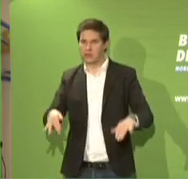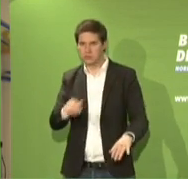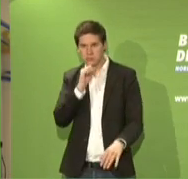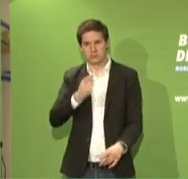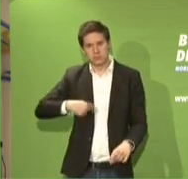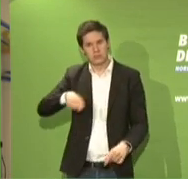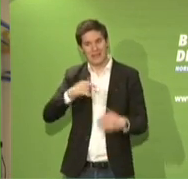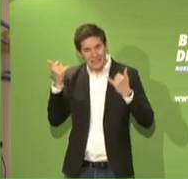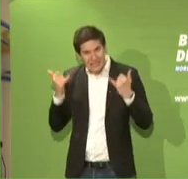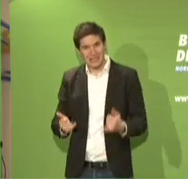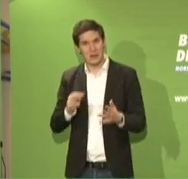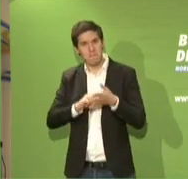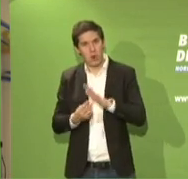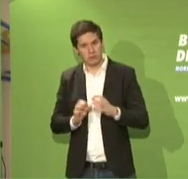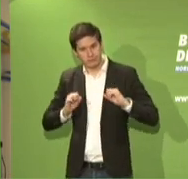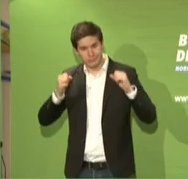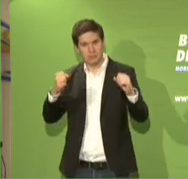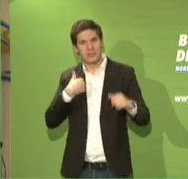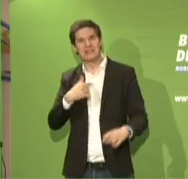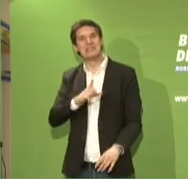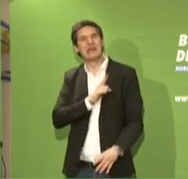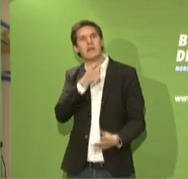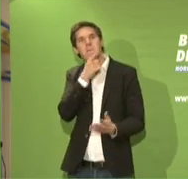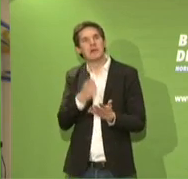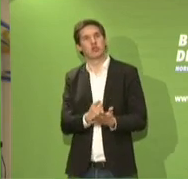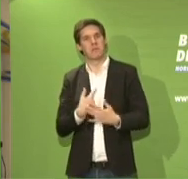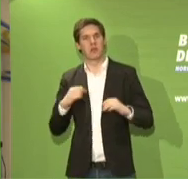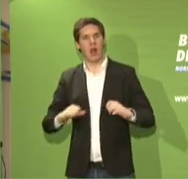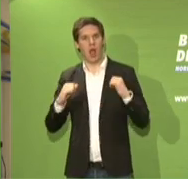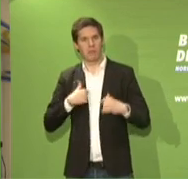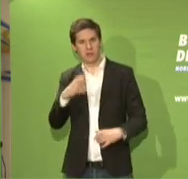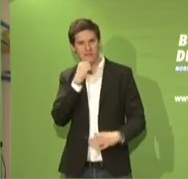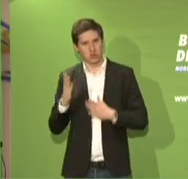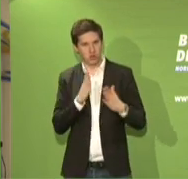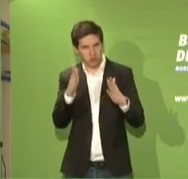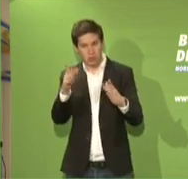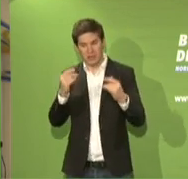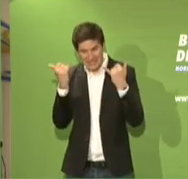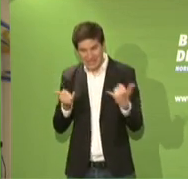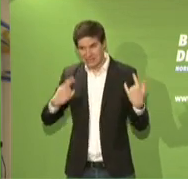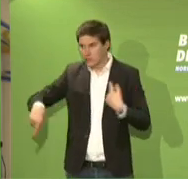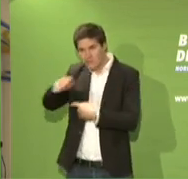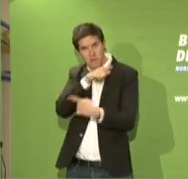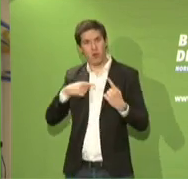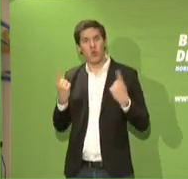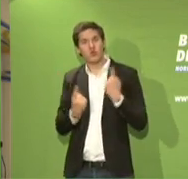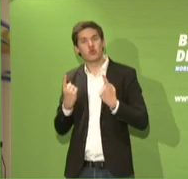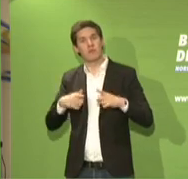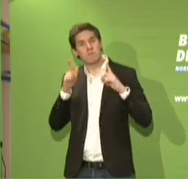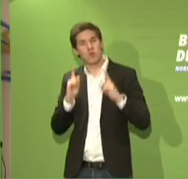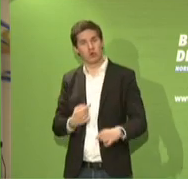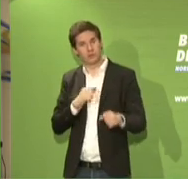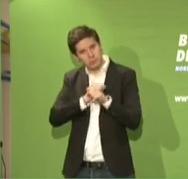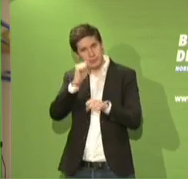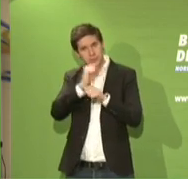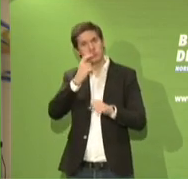jetzt Politik machen können und ein selbstbestimmtes Leben leben wollen. Deswegen müssen wir jetzt als Grüne alles daran setzen, dass das auch unseren